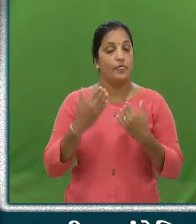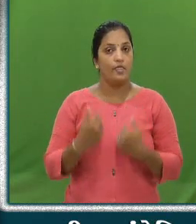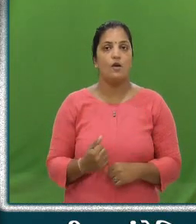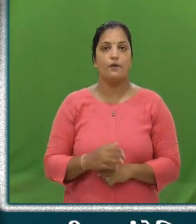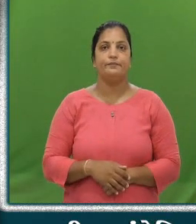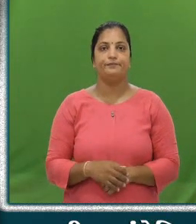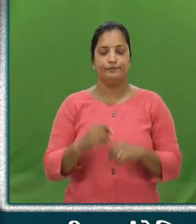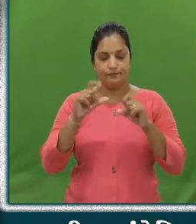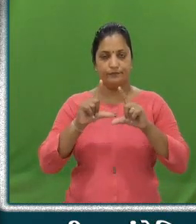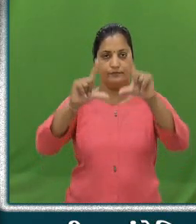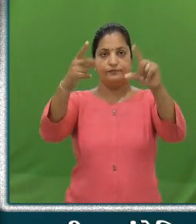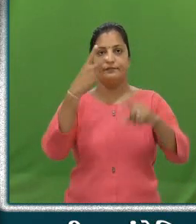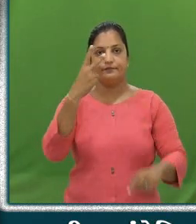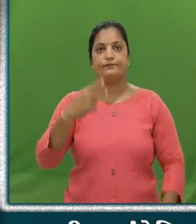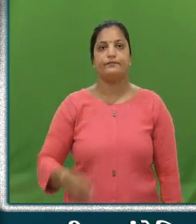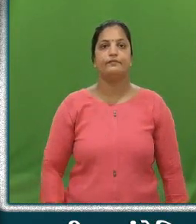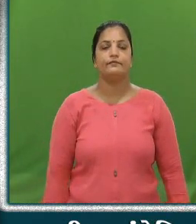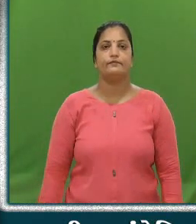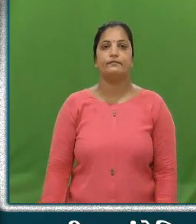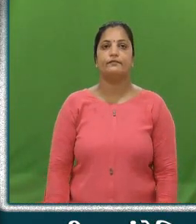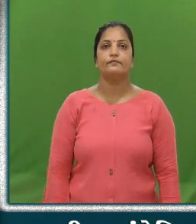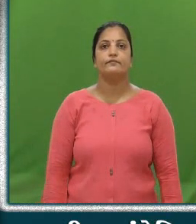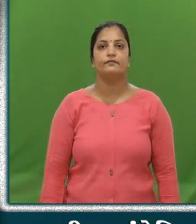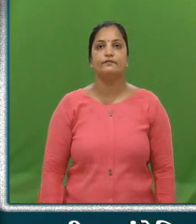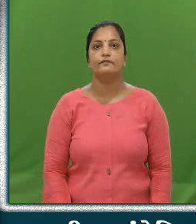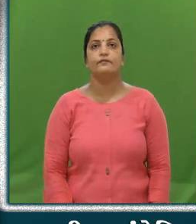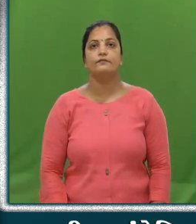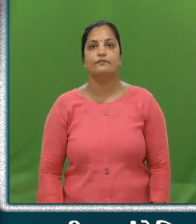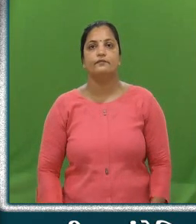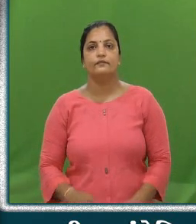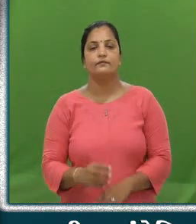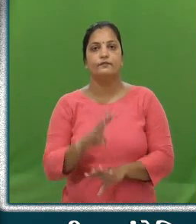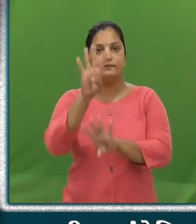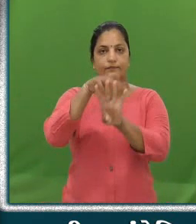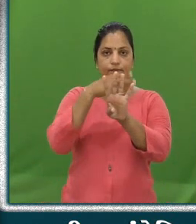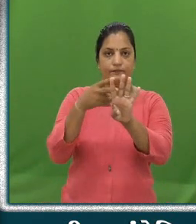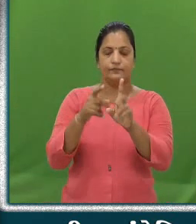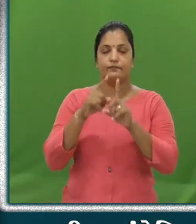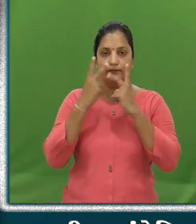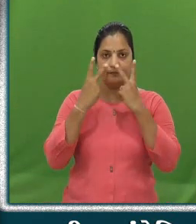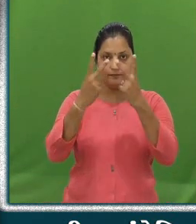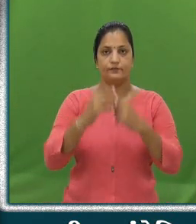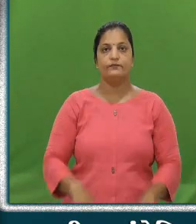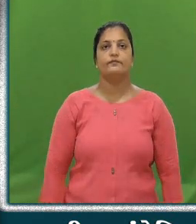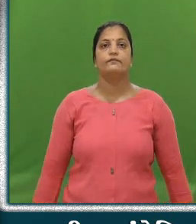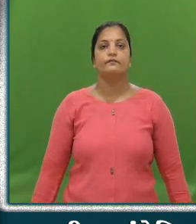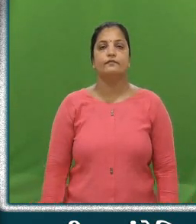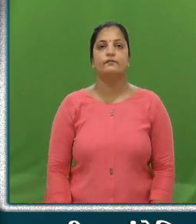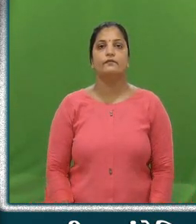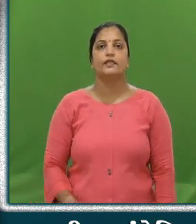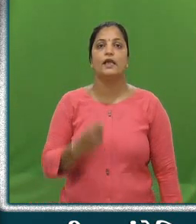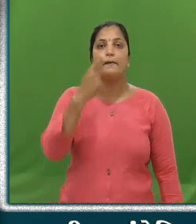હવે અહીં જે કહેવામાં આવે છે તેની જે આ રીતે ડાયાગ્રામેટિક એ રજૂઆત કરેલી છે કે આ રીતે જો